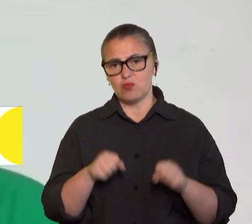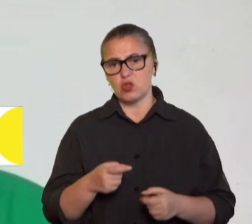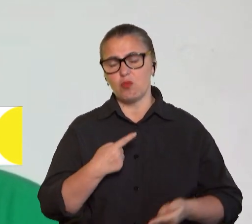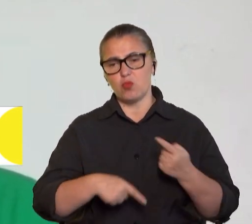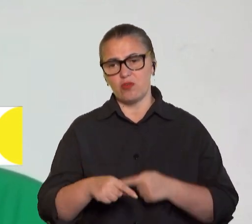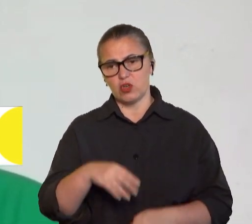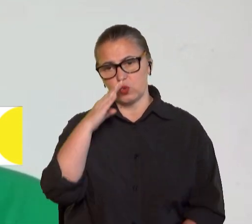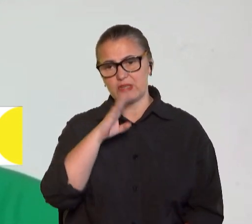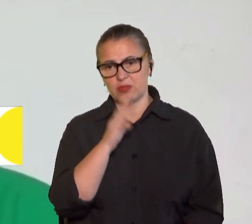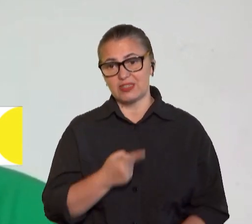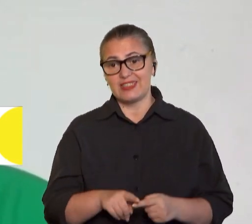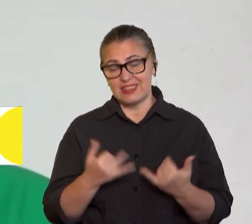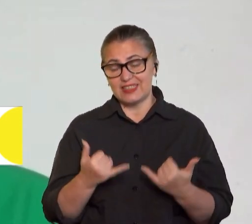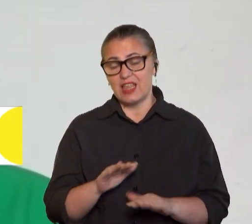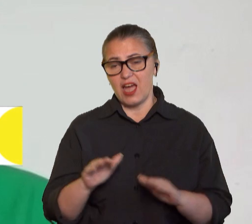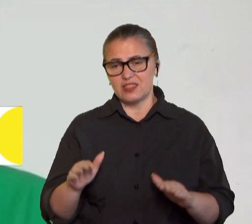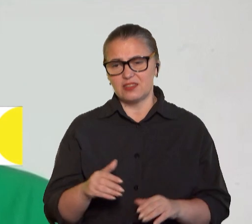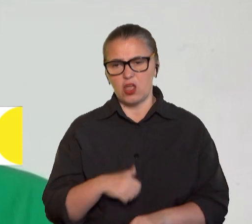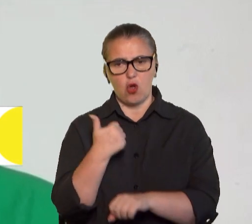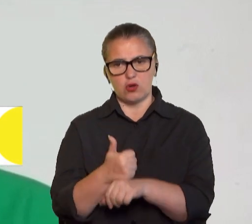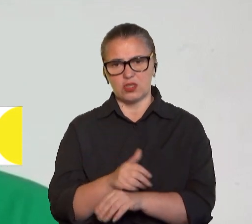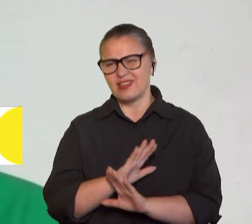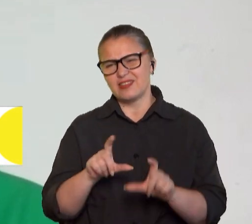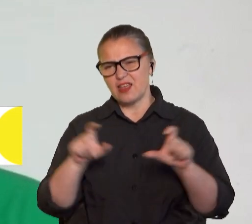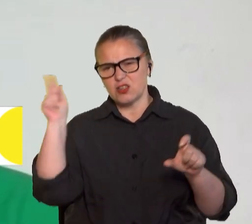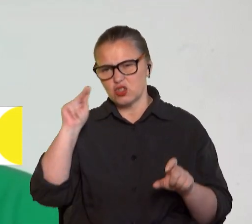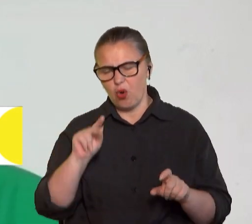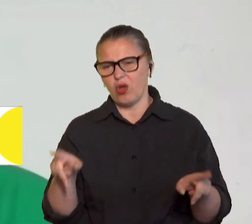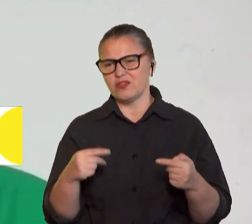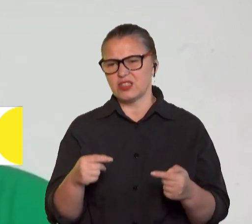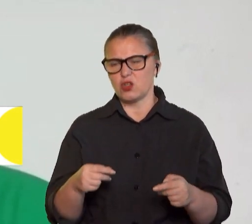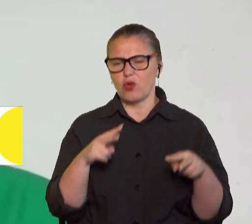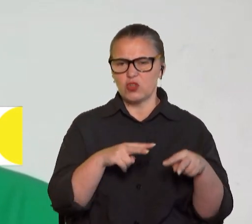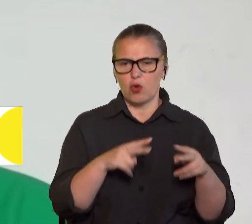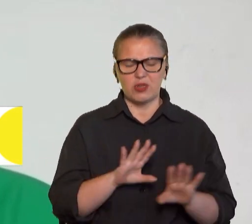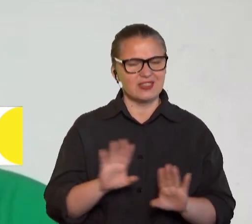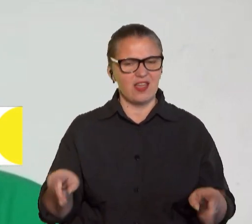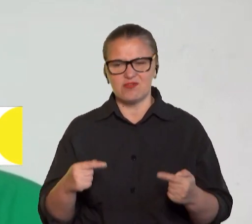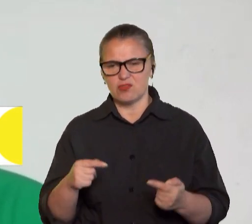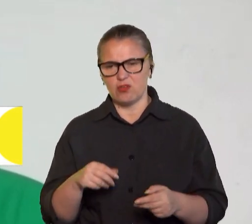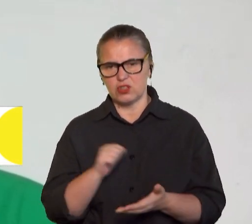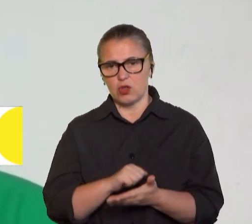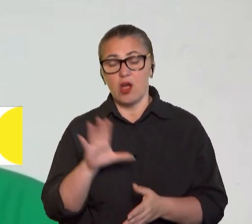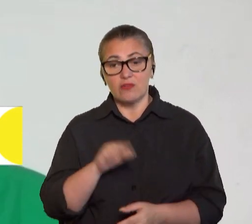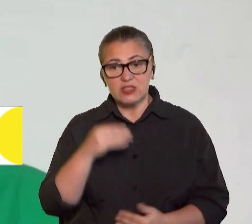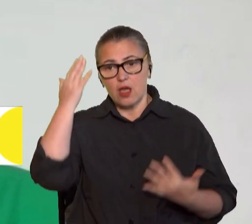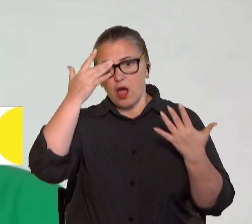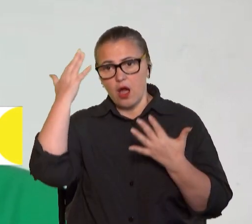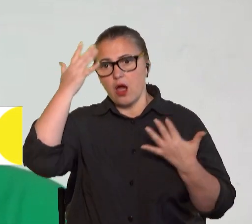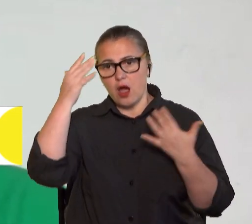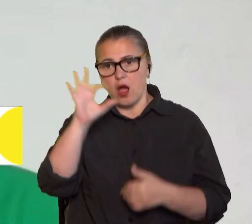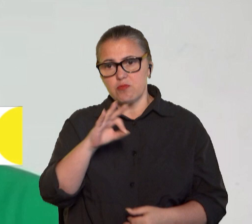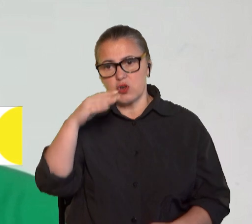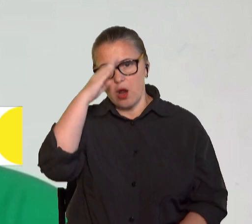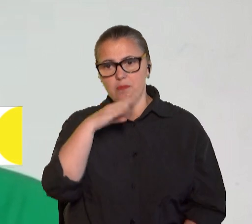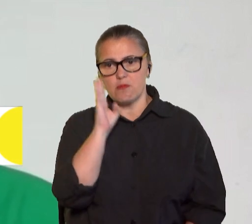дітей зараз основне. Не школа, не встановлення опіки, не відновлення документів. Вони всі їхні думки про батьків, тому якраз